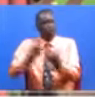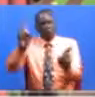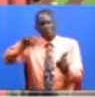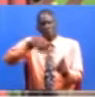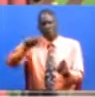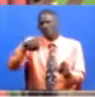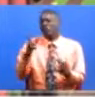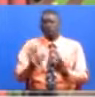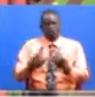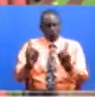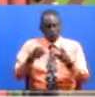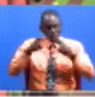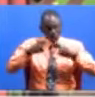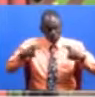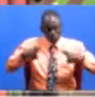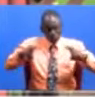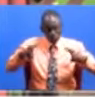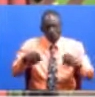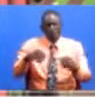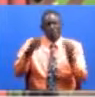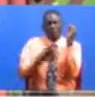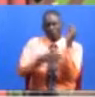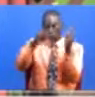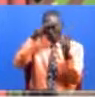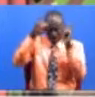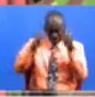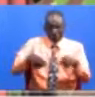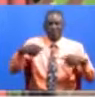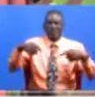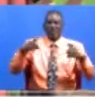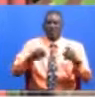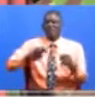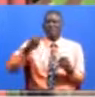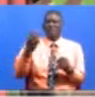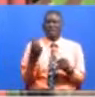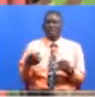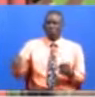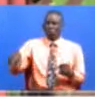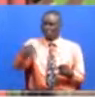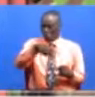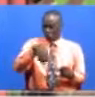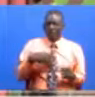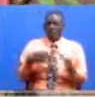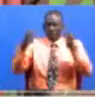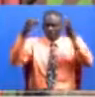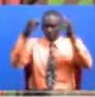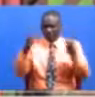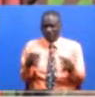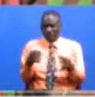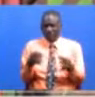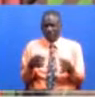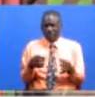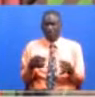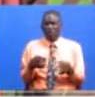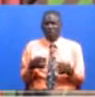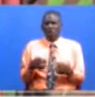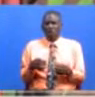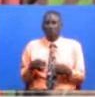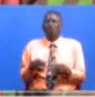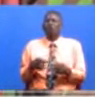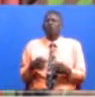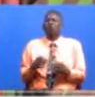this operation must succeed. Number two, we have decided to subvert any other